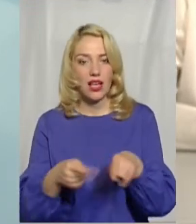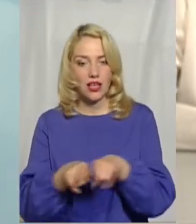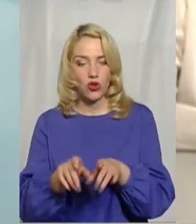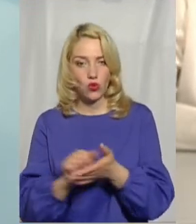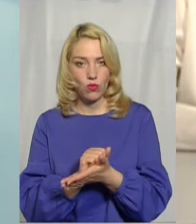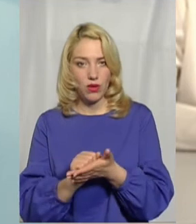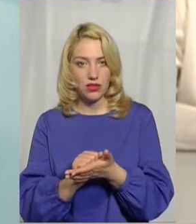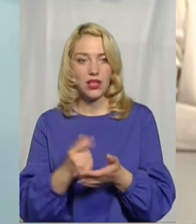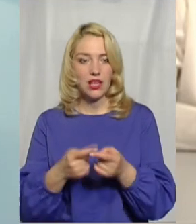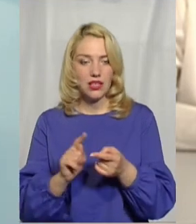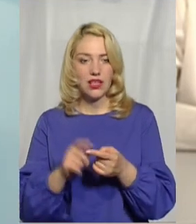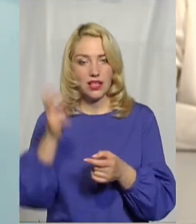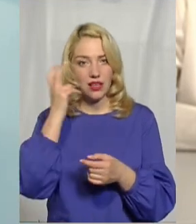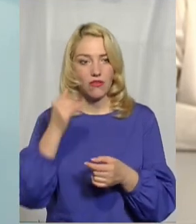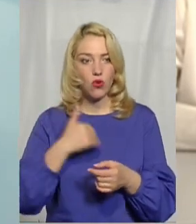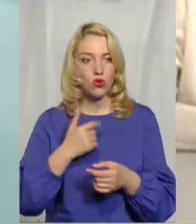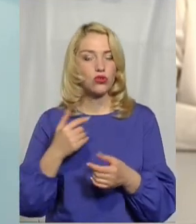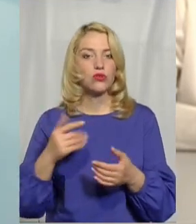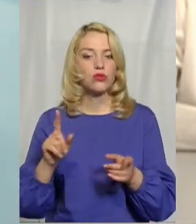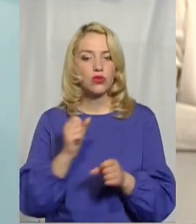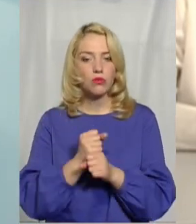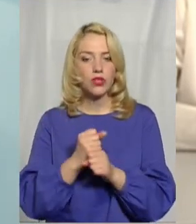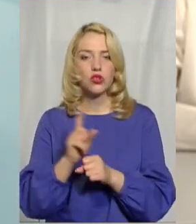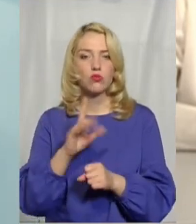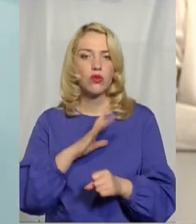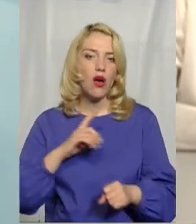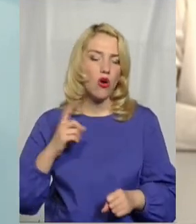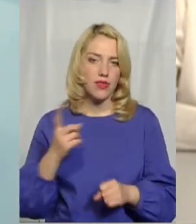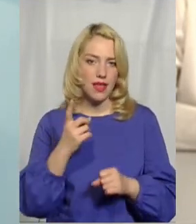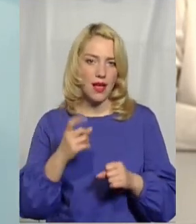в майбутньому було одне єдине вікно, була одна єдина база, з